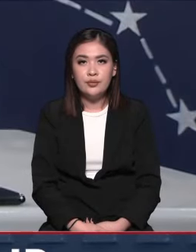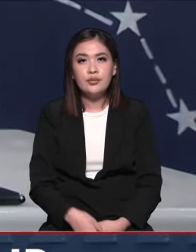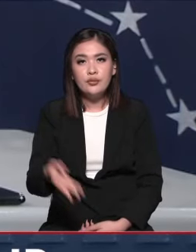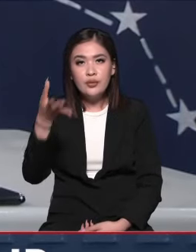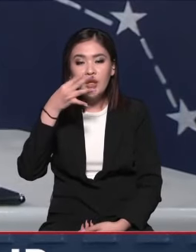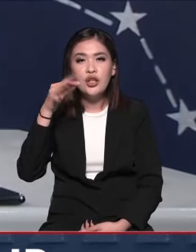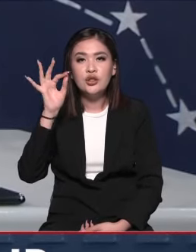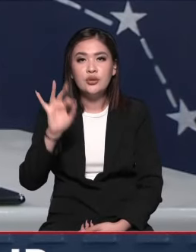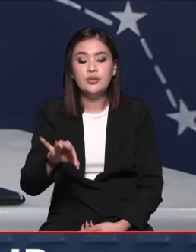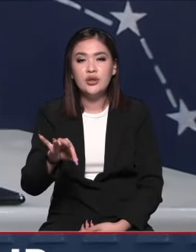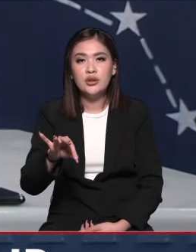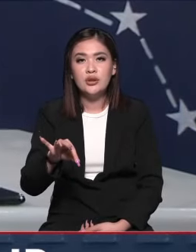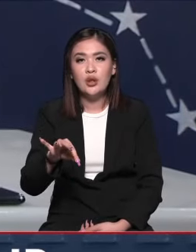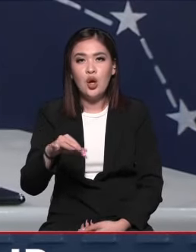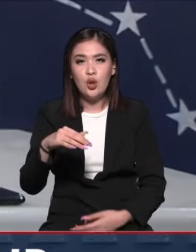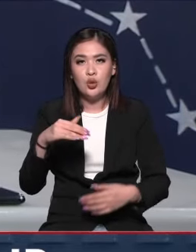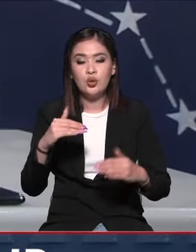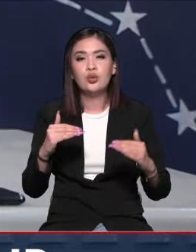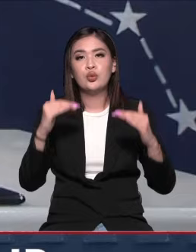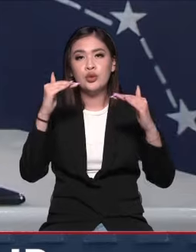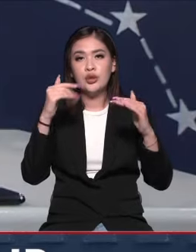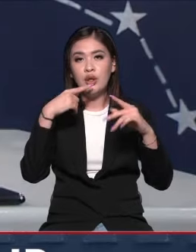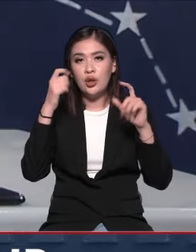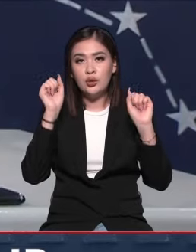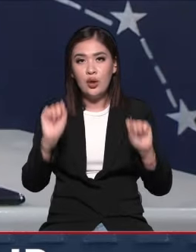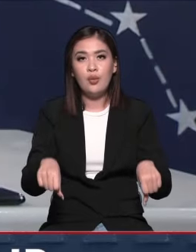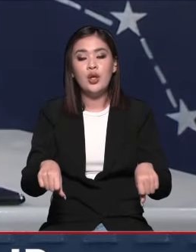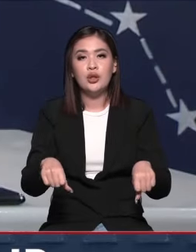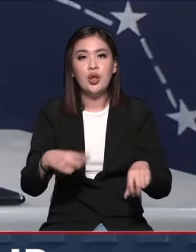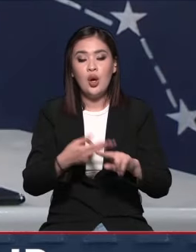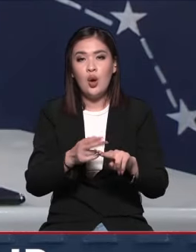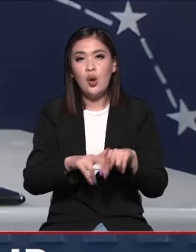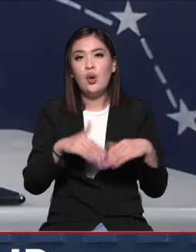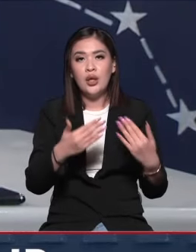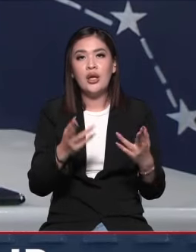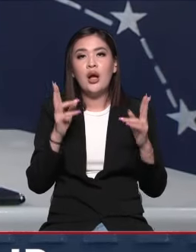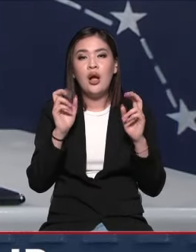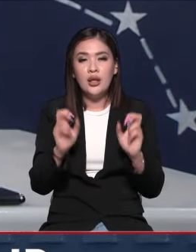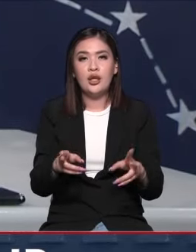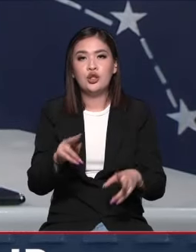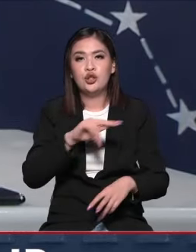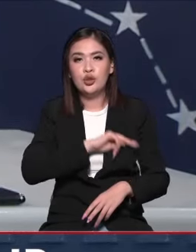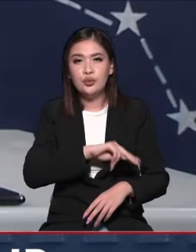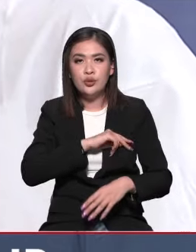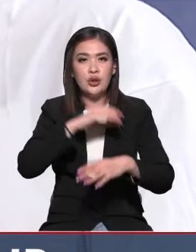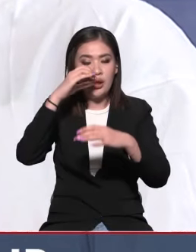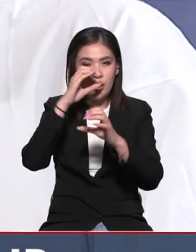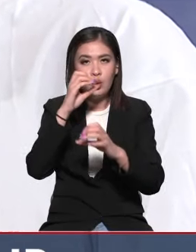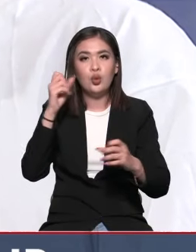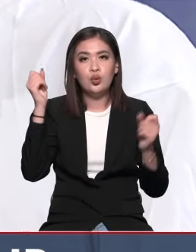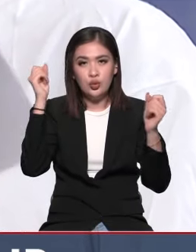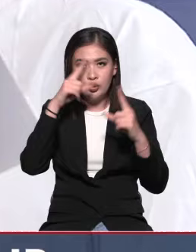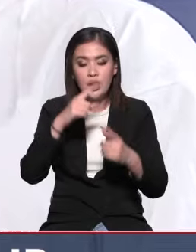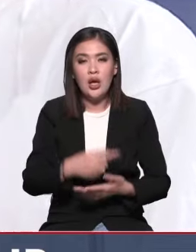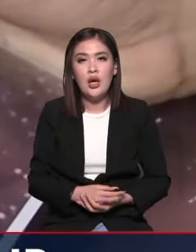тәжірибесін көтерді деп айтуға болады. Олар қалай жұмыс істеу керек телескопмен біліп алды.